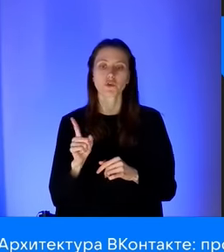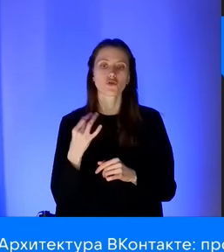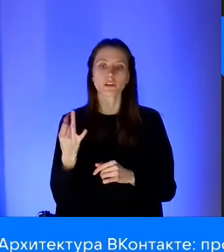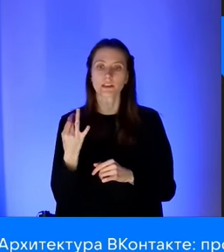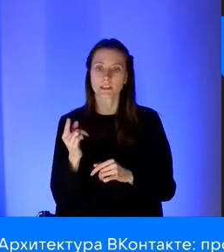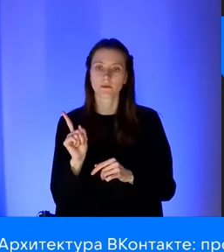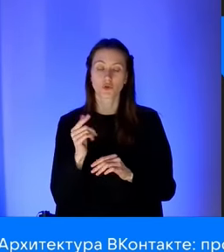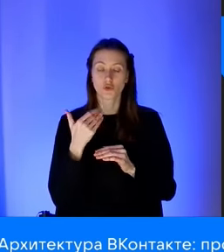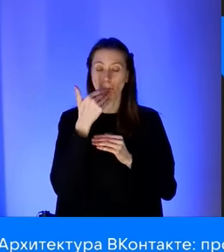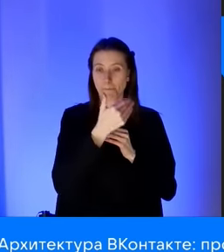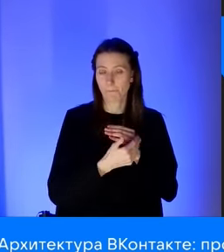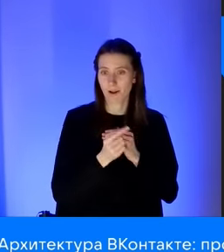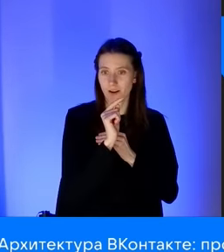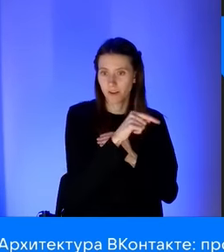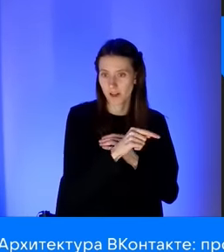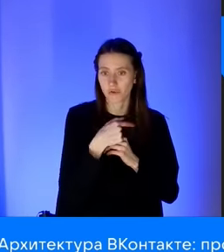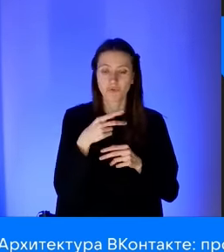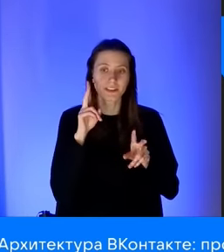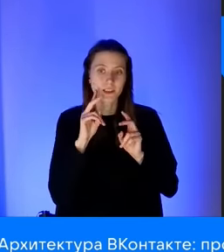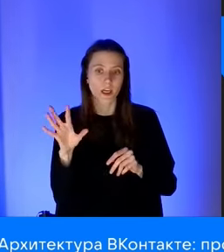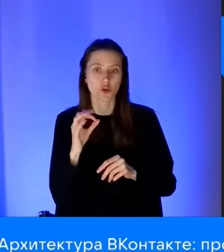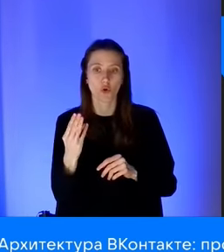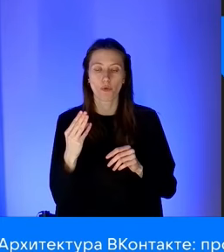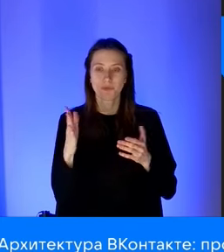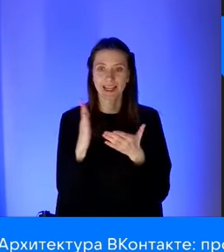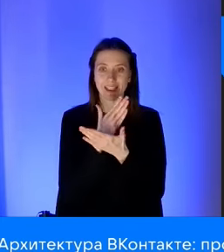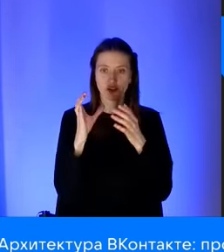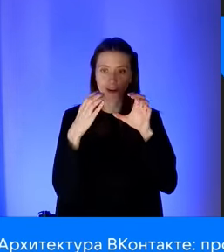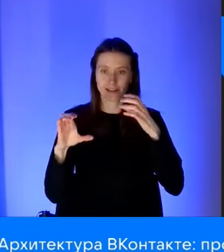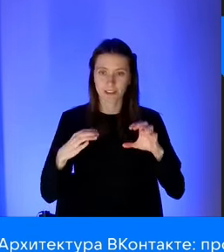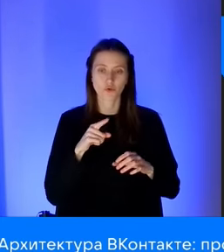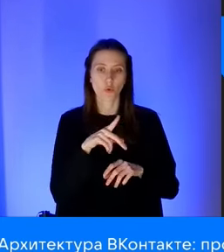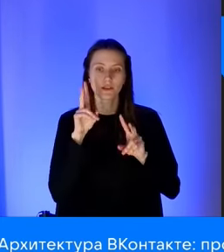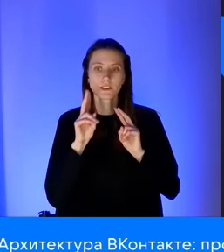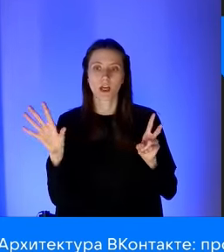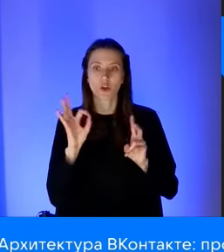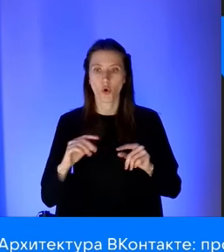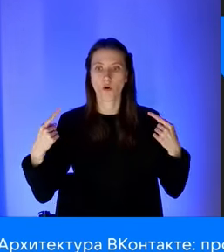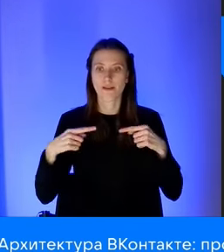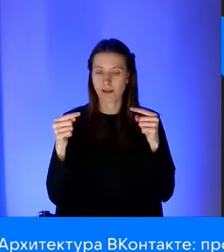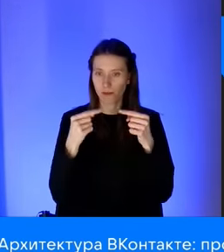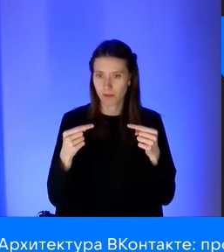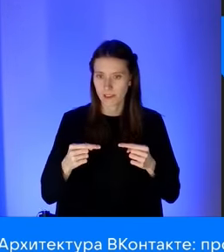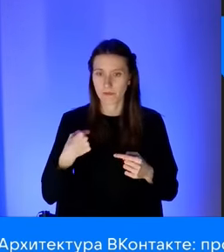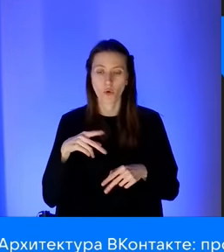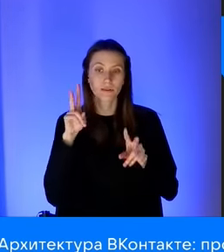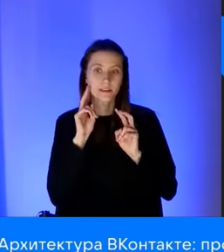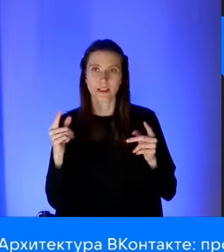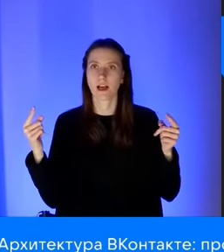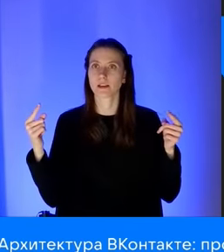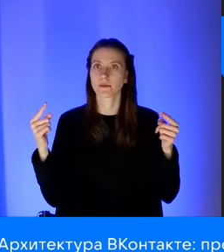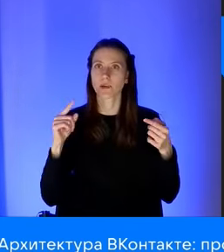работает с этим end не знает про шардирование не знает про реплики он не знает логику по